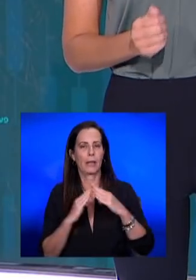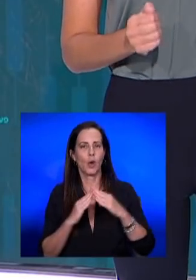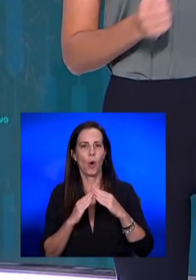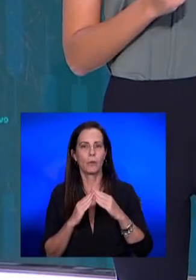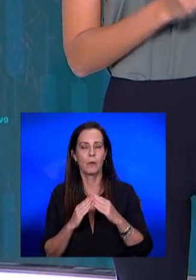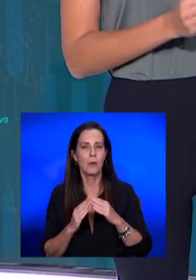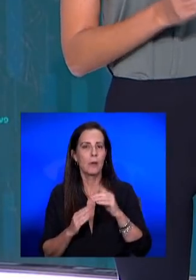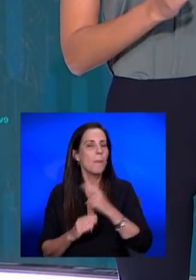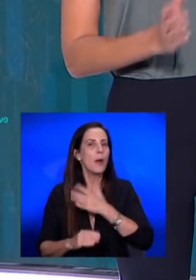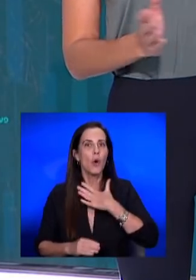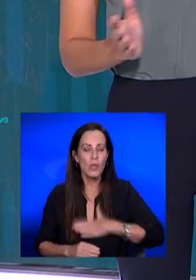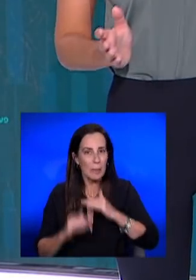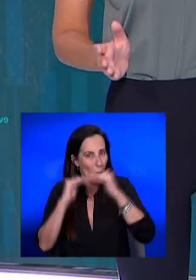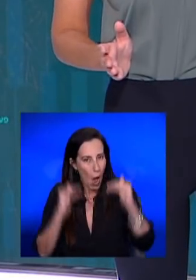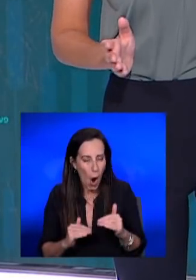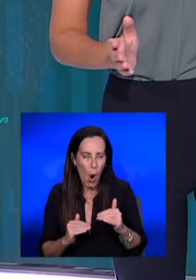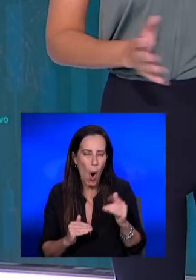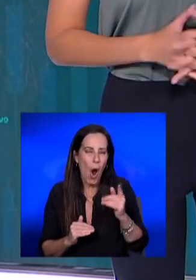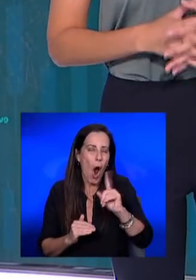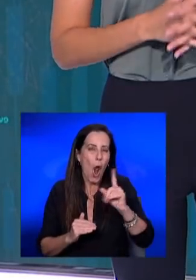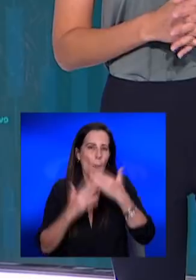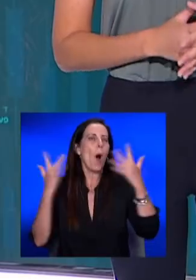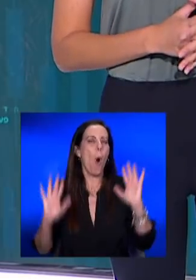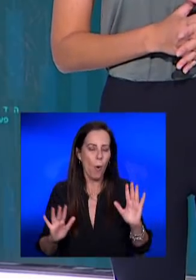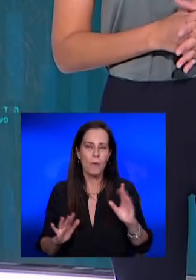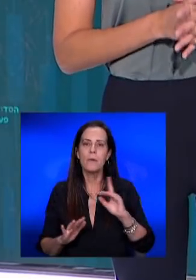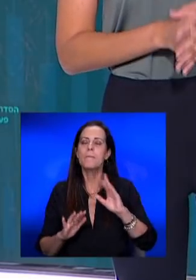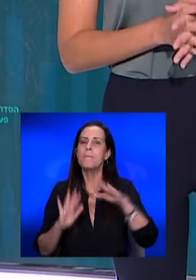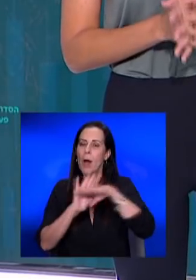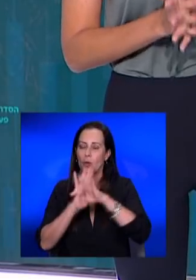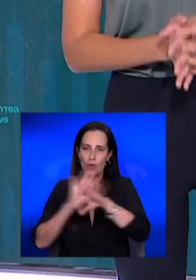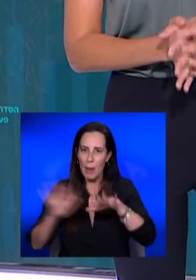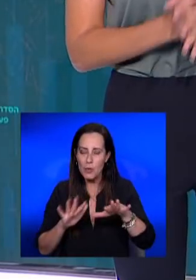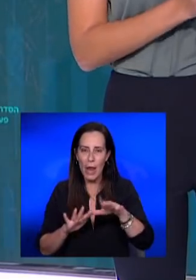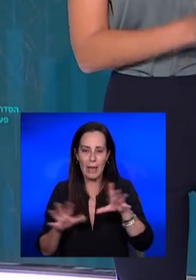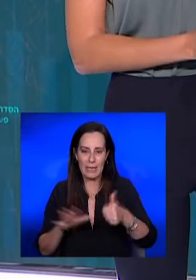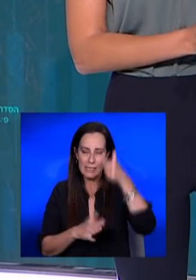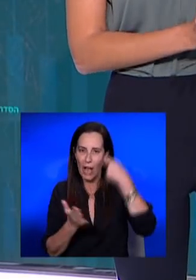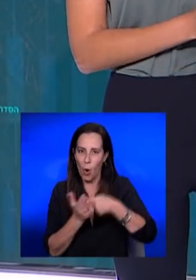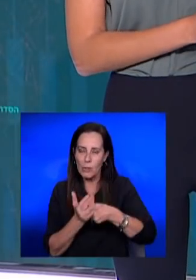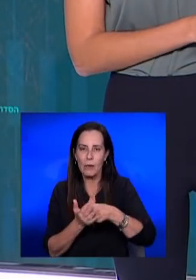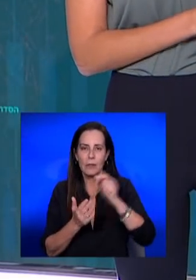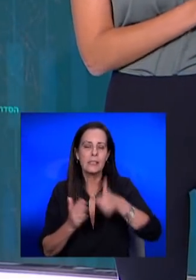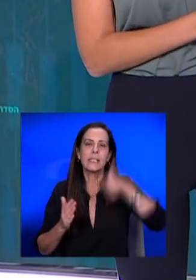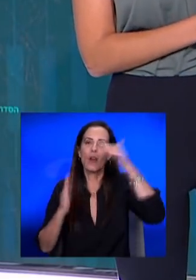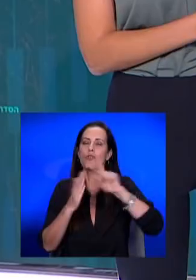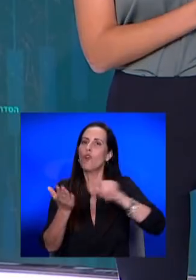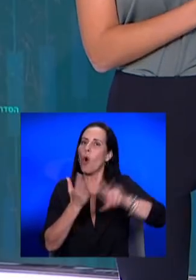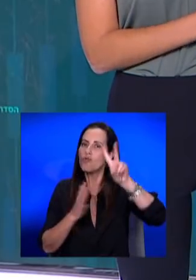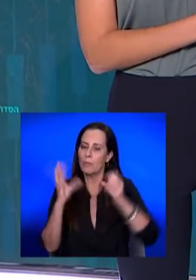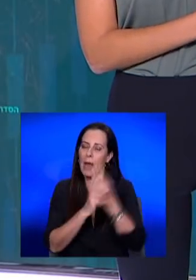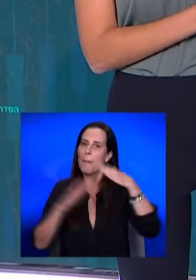המילה השאפתנית להוריד לא נכתבה שם. לפי קווי היסוד האלה, לשר השיכון אלקין יש 60 ימים מכינון